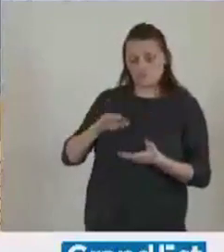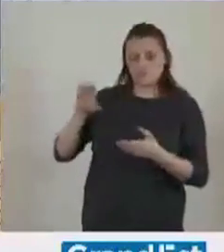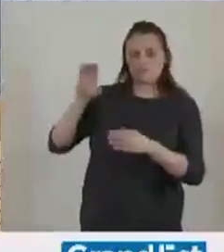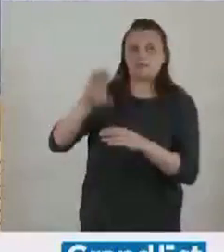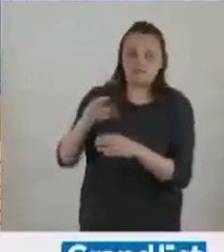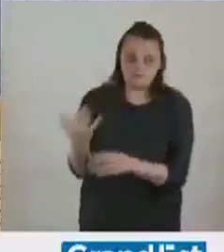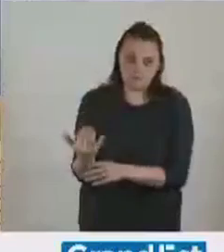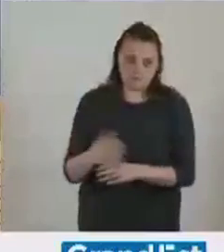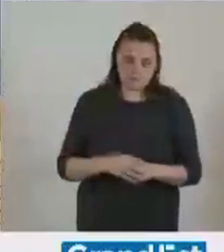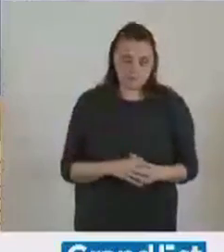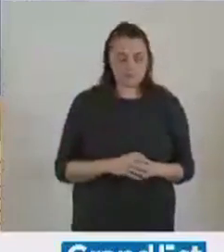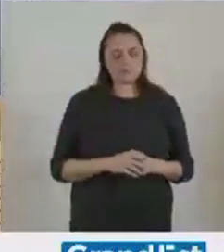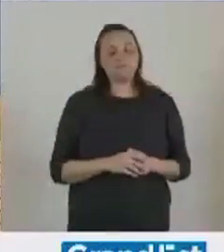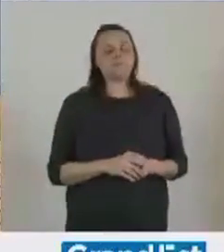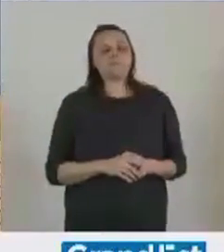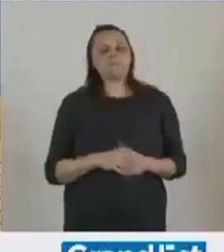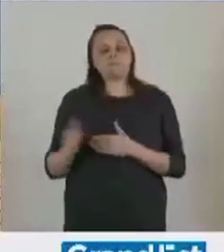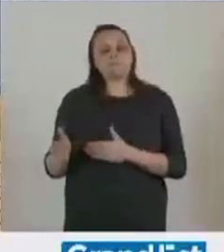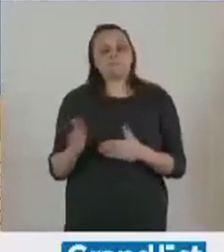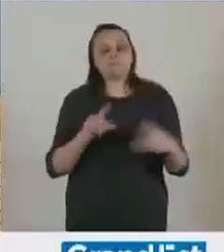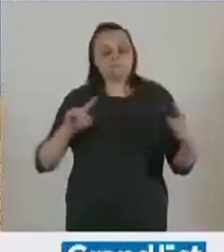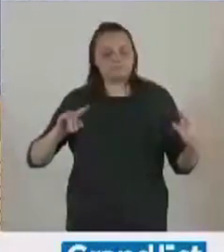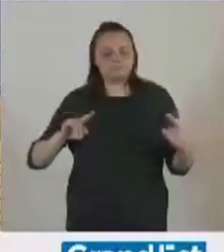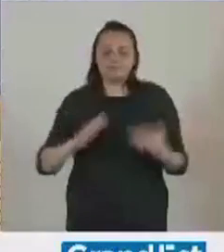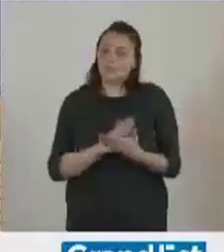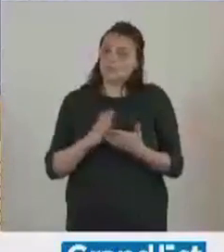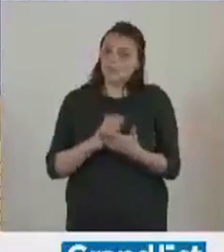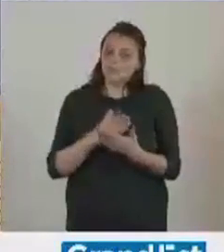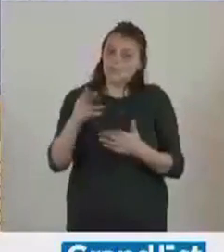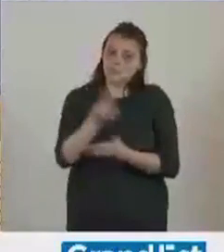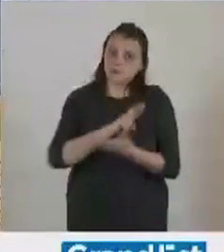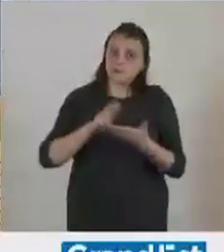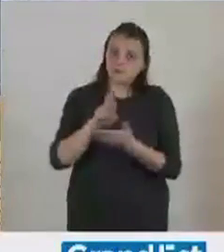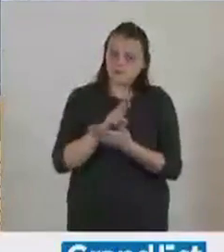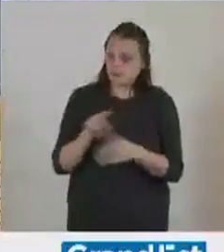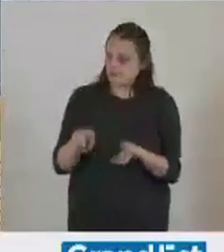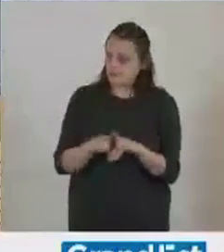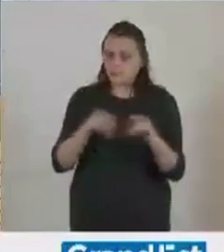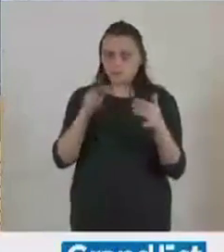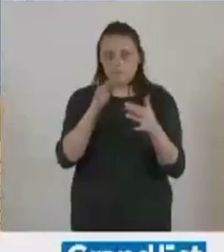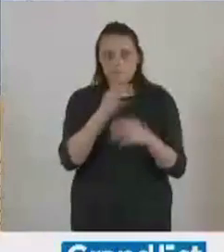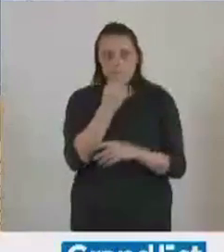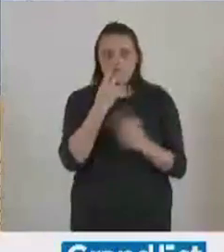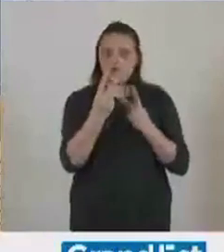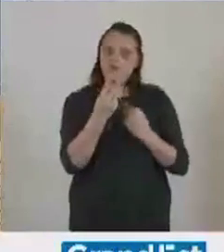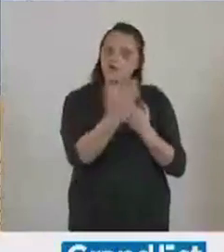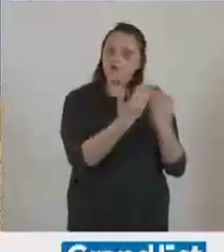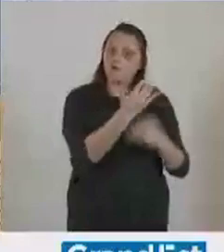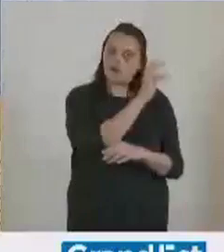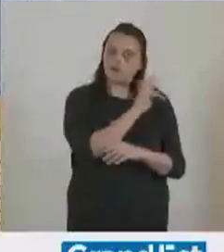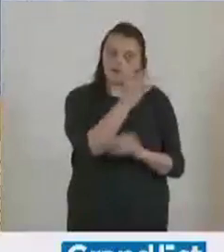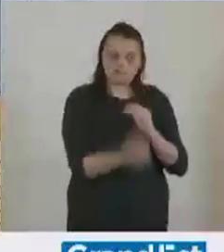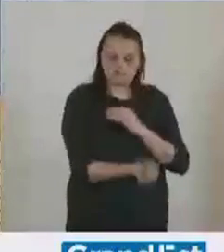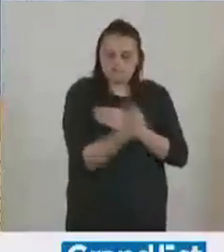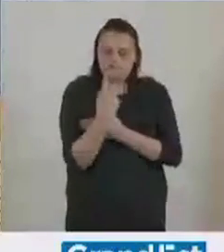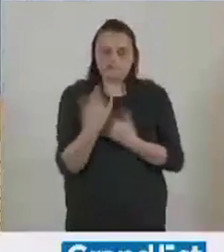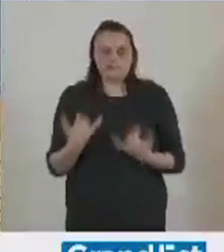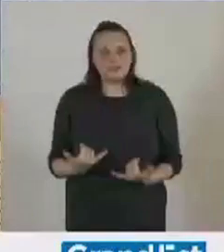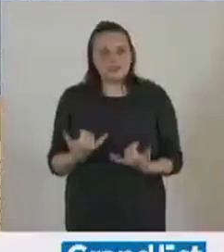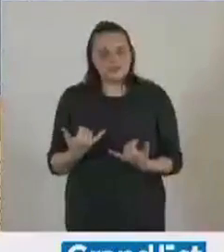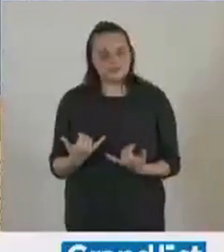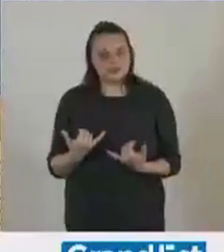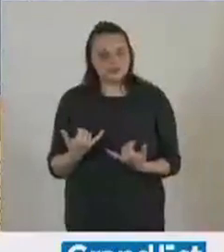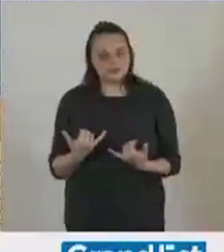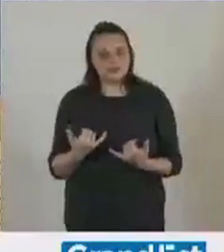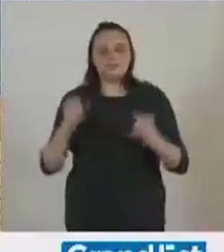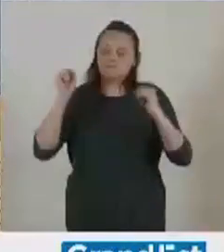apporter. Le projet régional, innovant encore une fois à l'échelon national, nous permettra également de bénéficier d'une majoration de